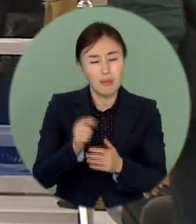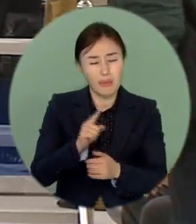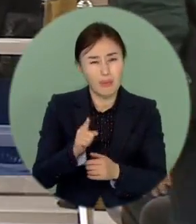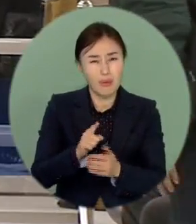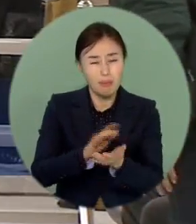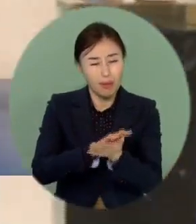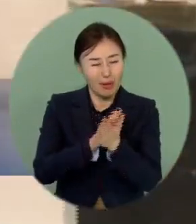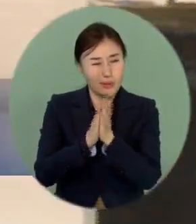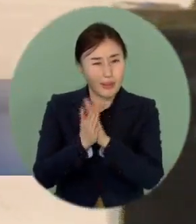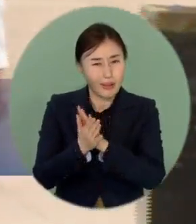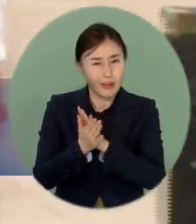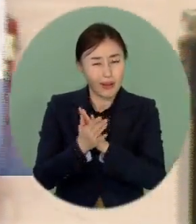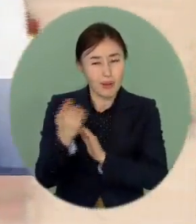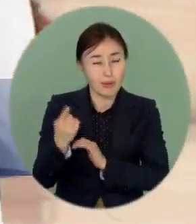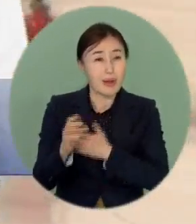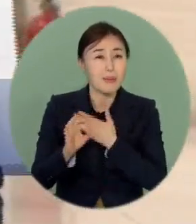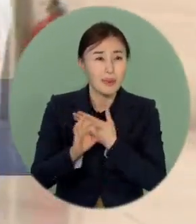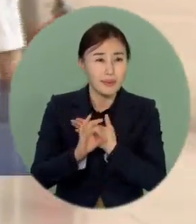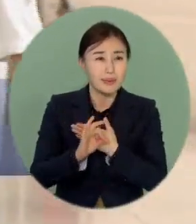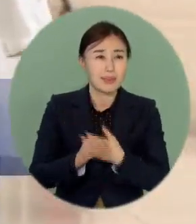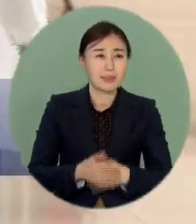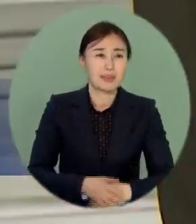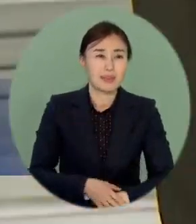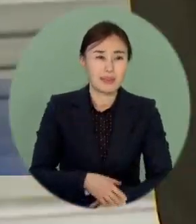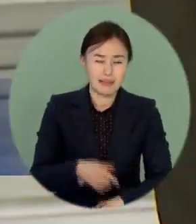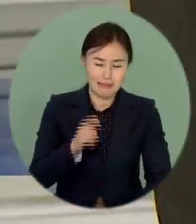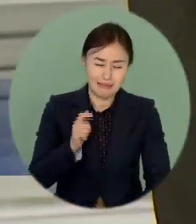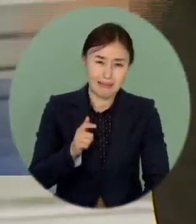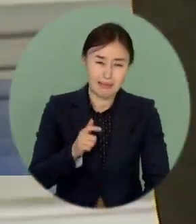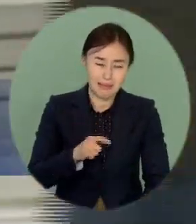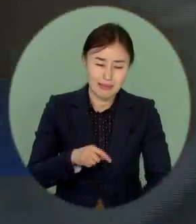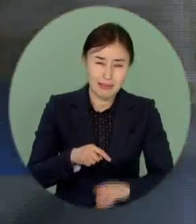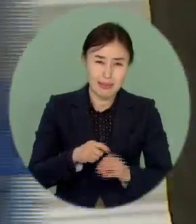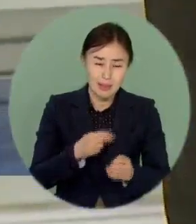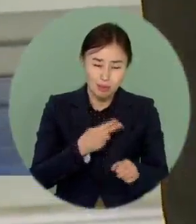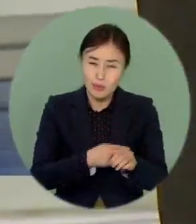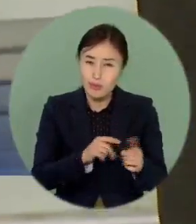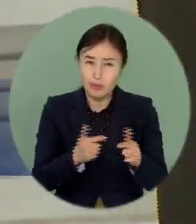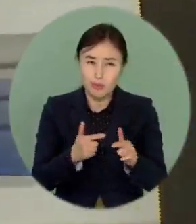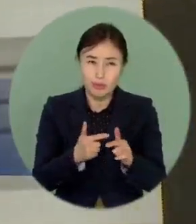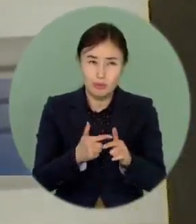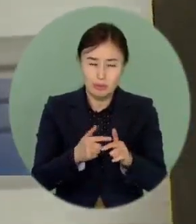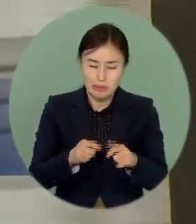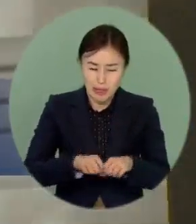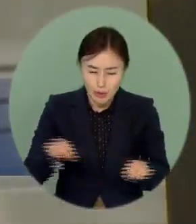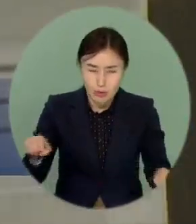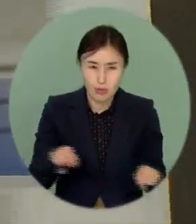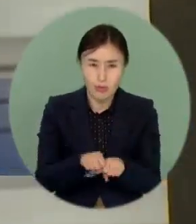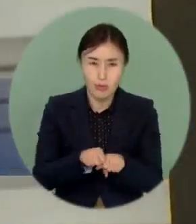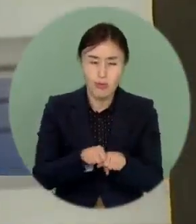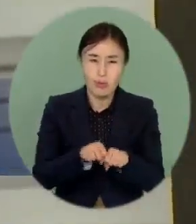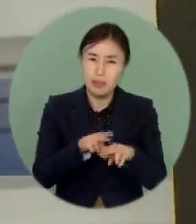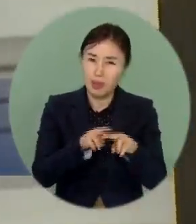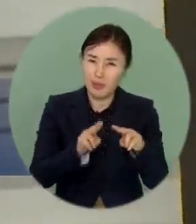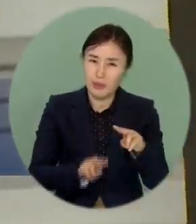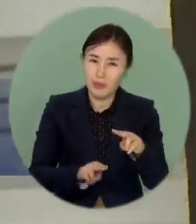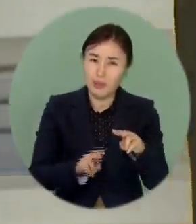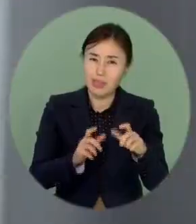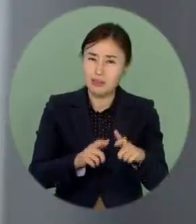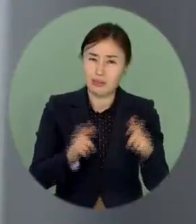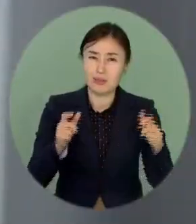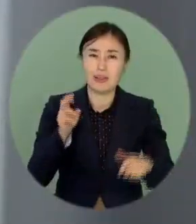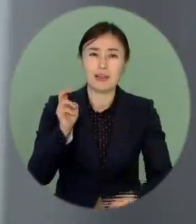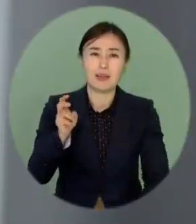생기고 변화가 생긴다면 이제 좀 강경한 교수님들도 좀 많아질 수 있지 않을까 그렇게 생각을